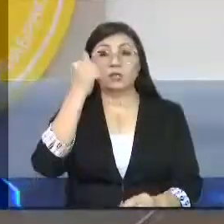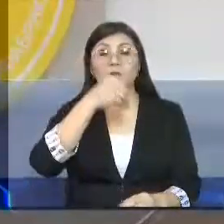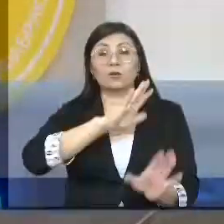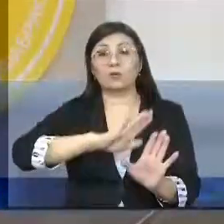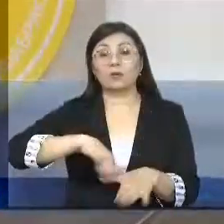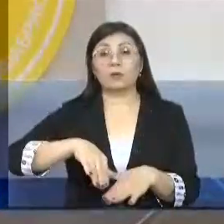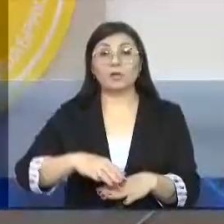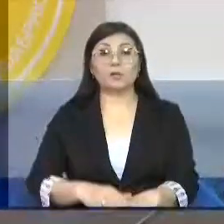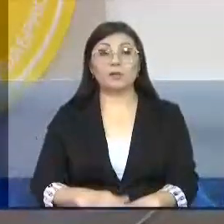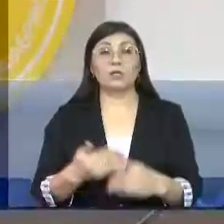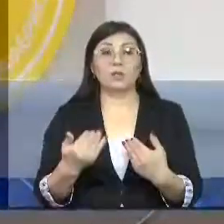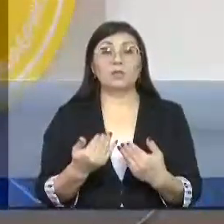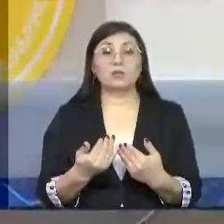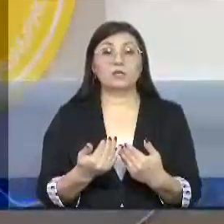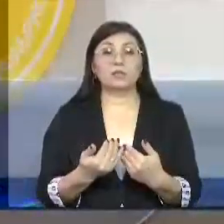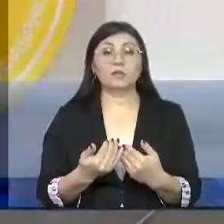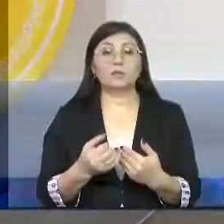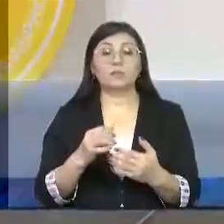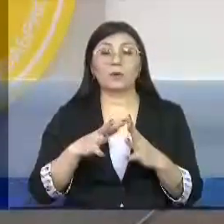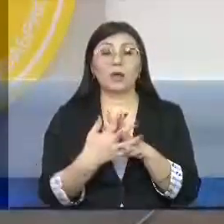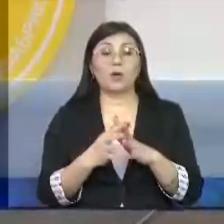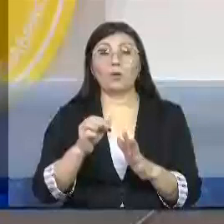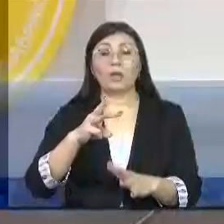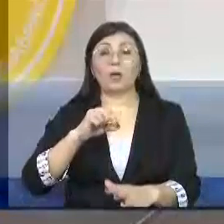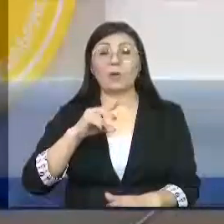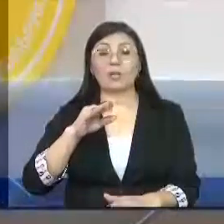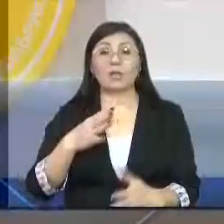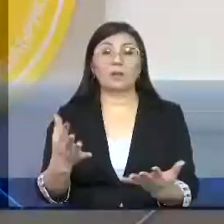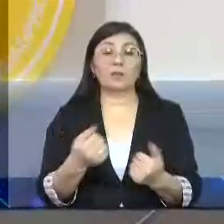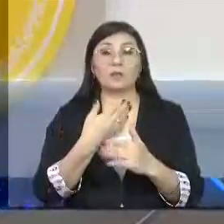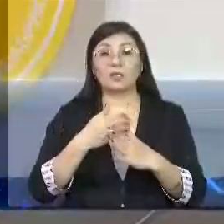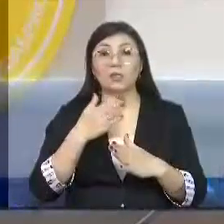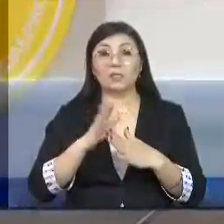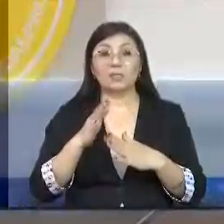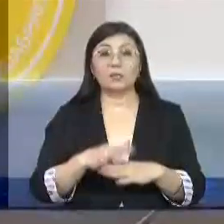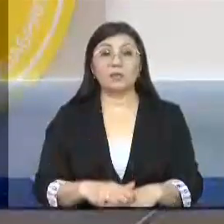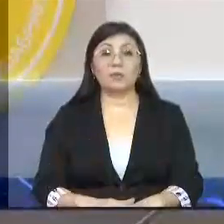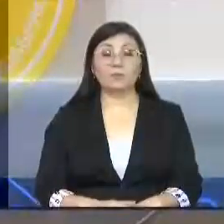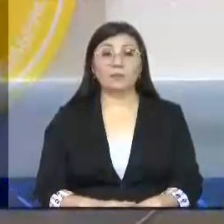прошло. Сейчас вот через АО «Ламанат» я взяла кредит,